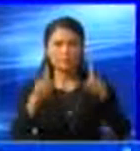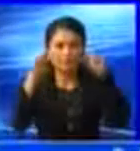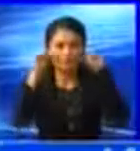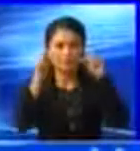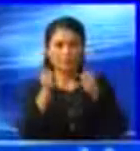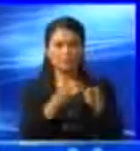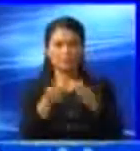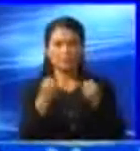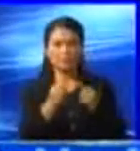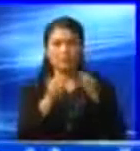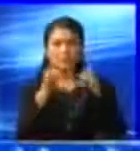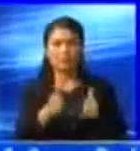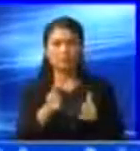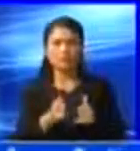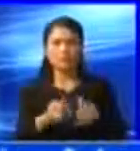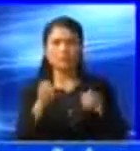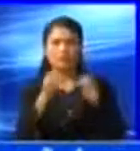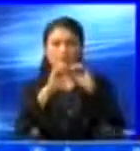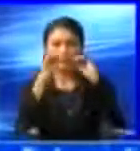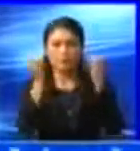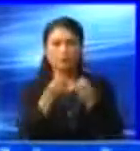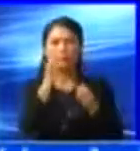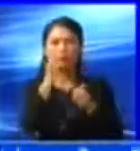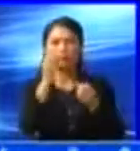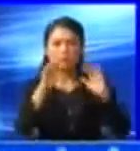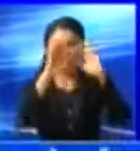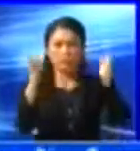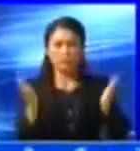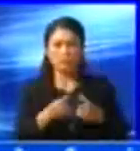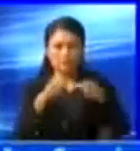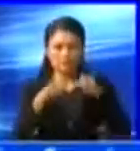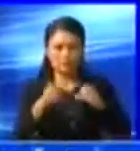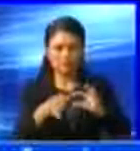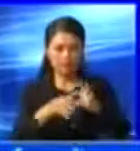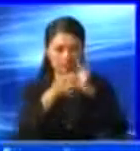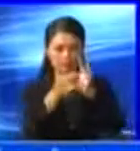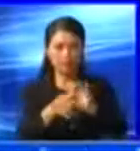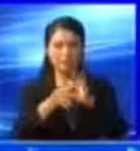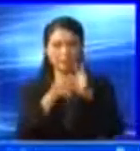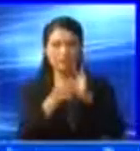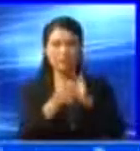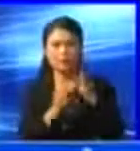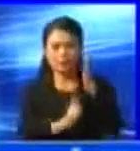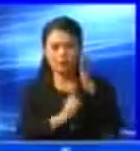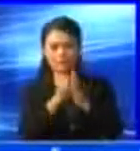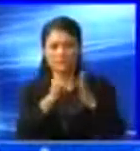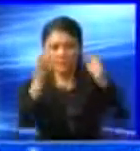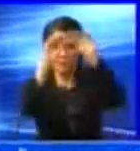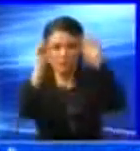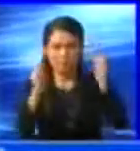ឋមន្ត្រីបានបញ្ជាក់ថាអង្គការស្បៀងអាហារពិភពលោកនៅតែបន្តកិច្ចសហប្រតិបត្តិការក្នុងកិច្ចអនុវត្តយុទ្ធសាស្ត្រ